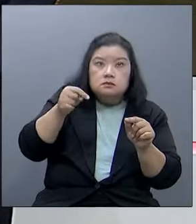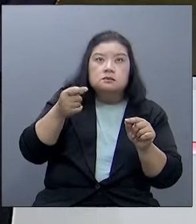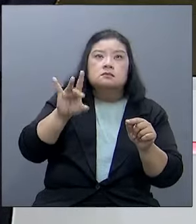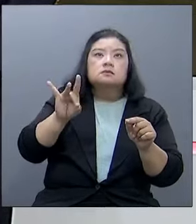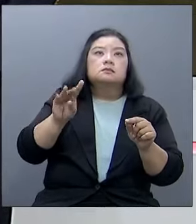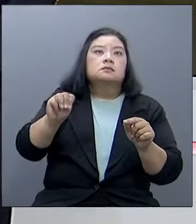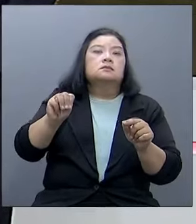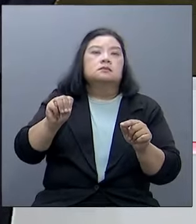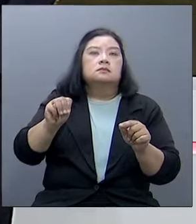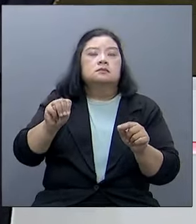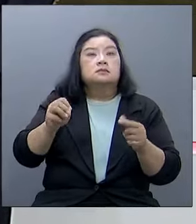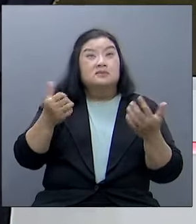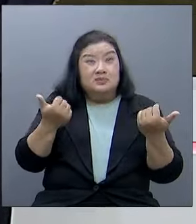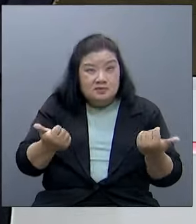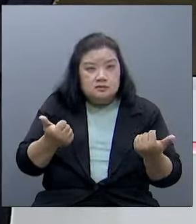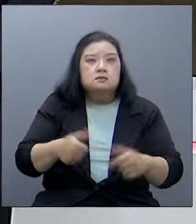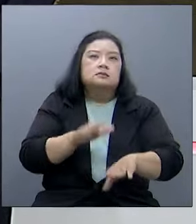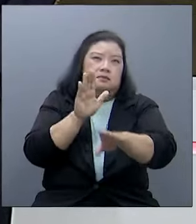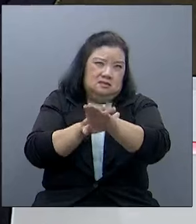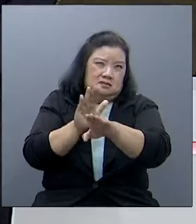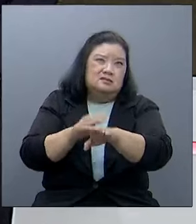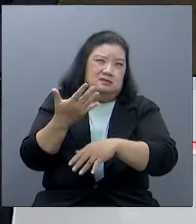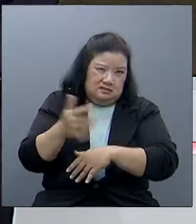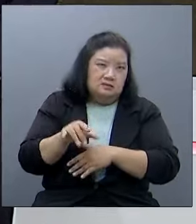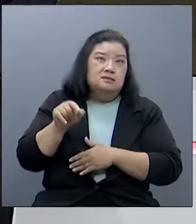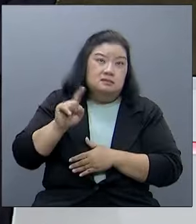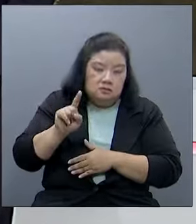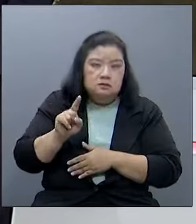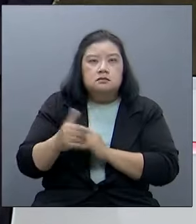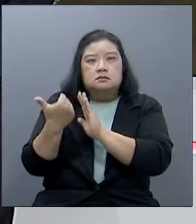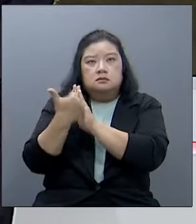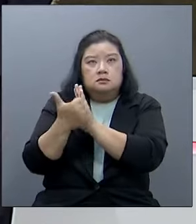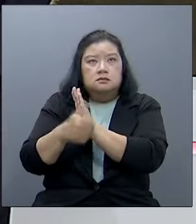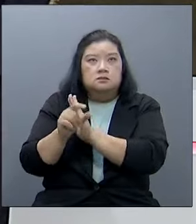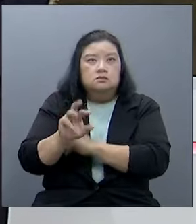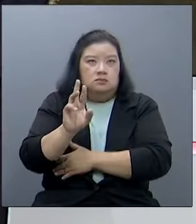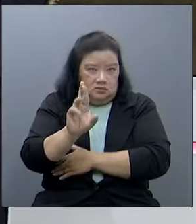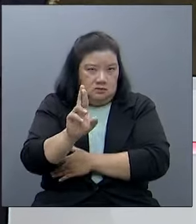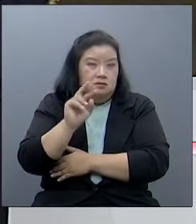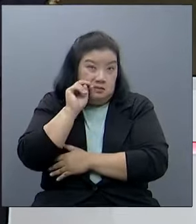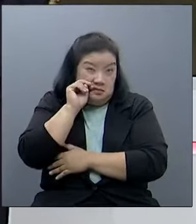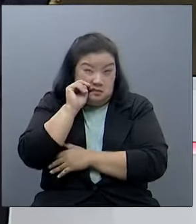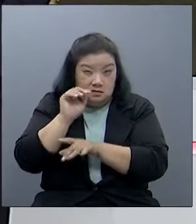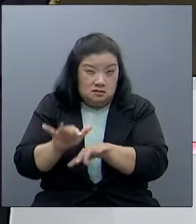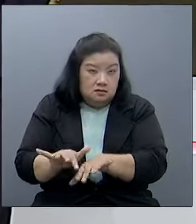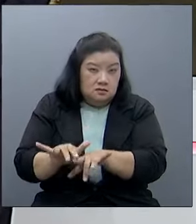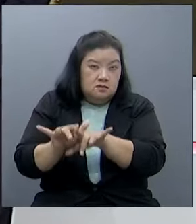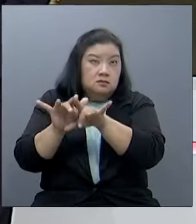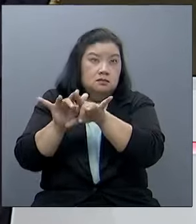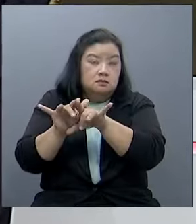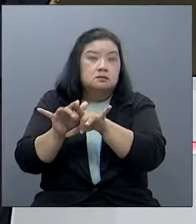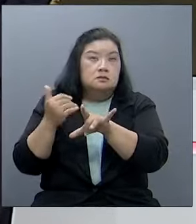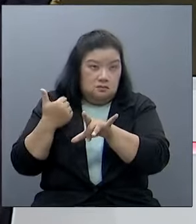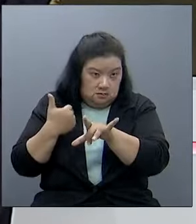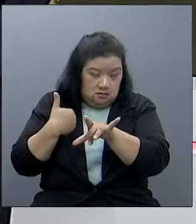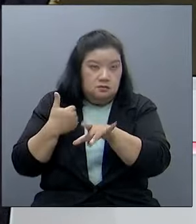spectมค histaniko 5 สถานิค่ะที่จะต้องเฝ้ารับกับสถานการณให้ดีทั้งที่หวงพระ